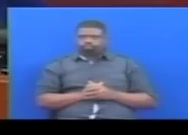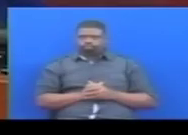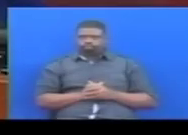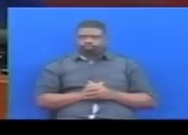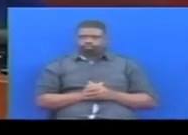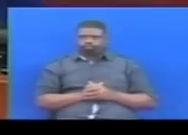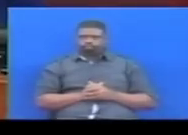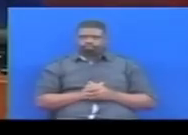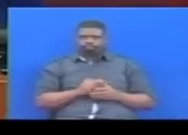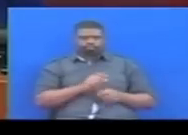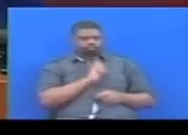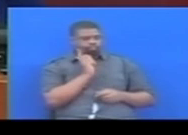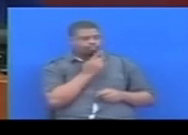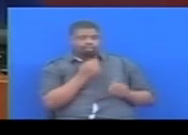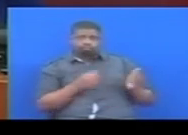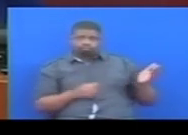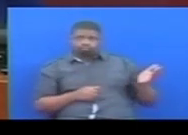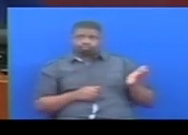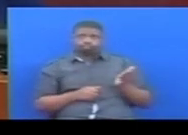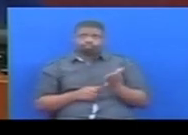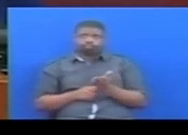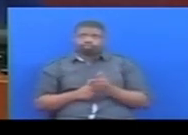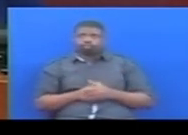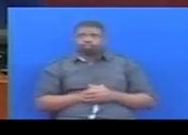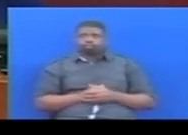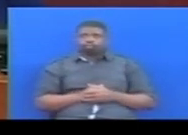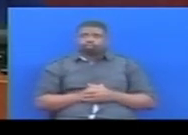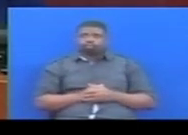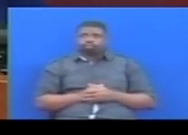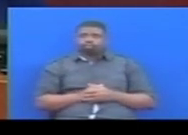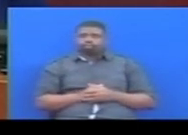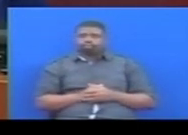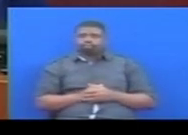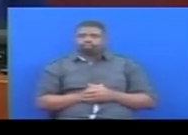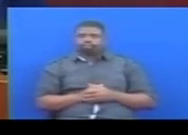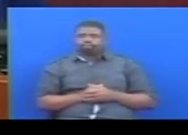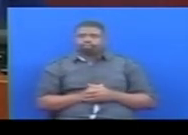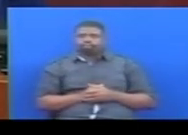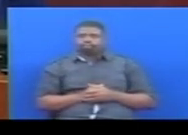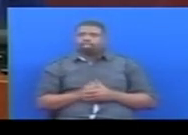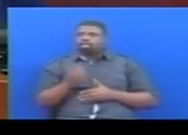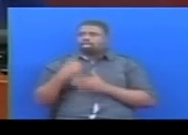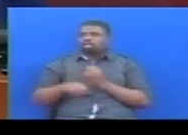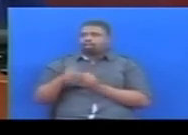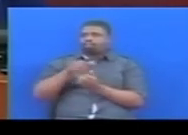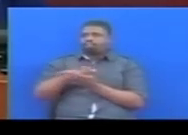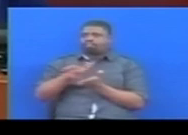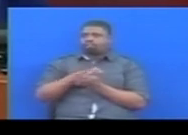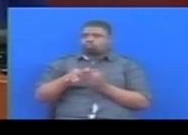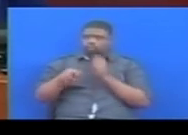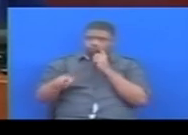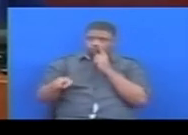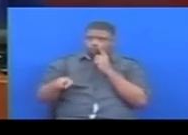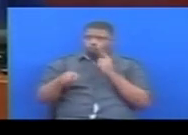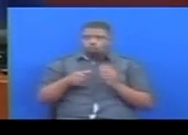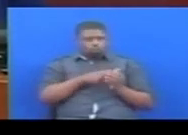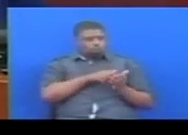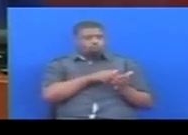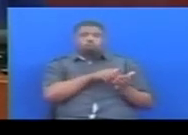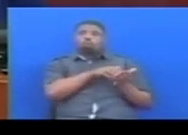Mheshimiwa Waziri wa Mifugo na Uvuvi, katika kufafanua hilo ulieleze sasa kwa jumla,